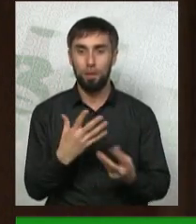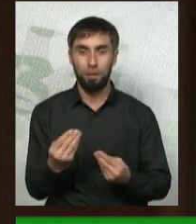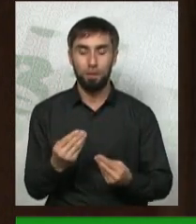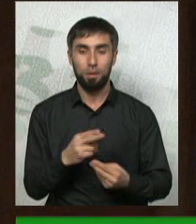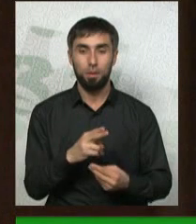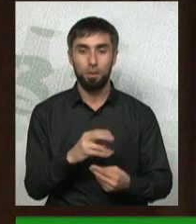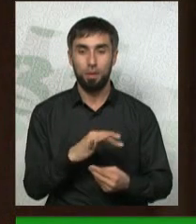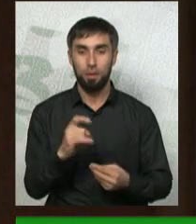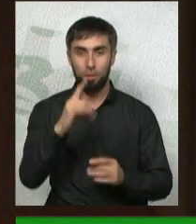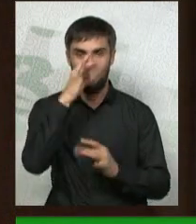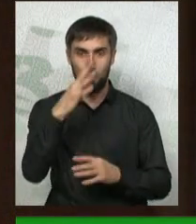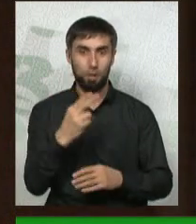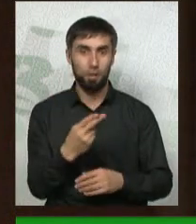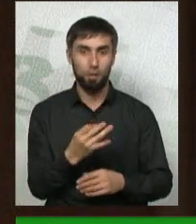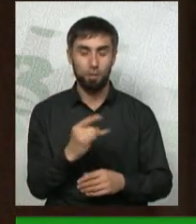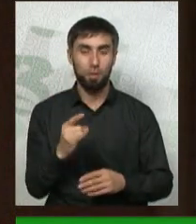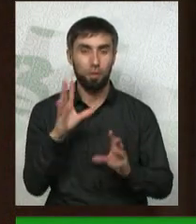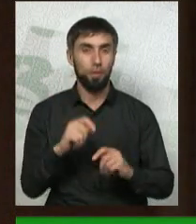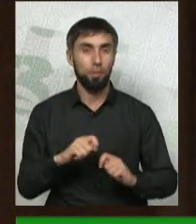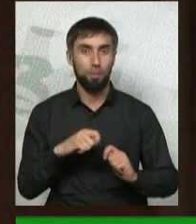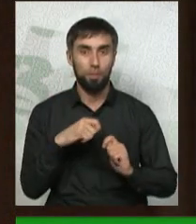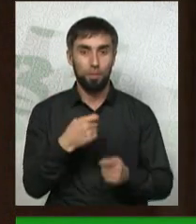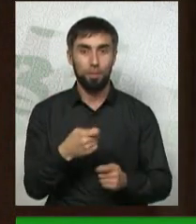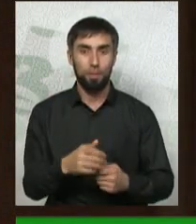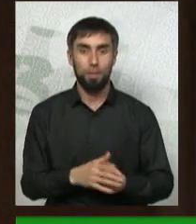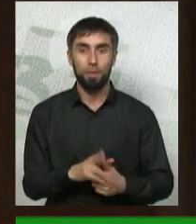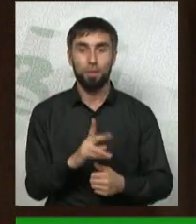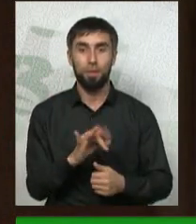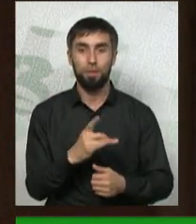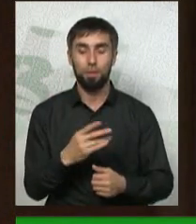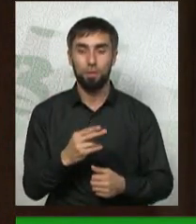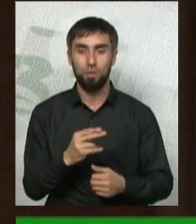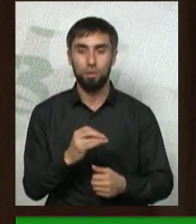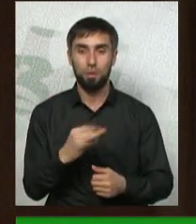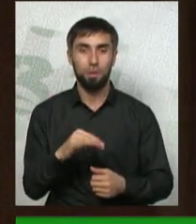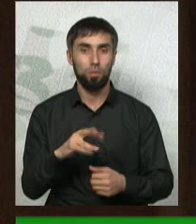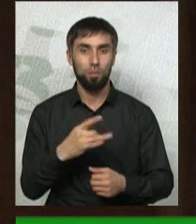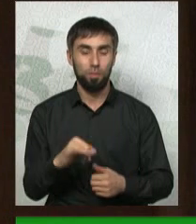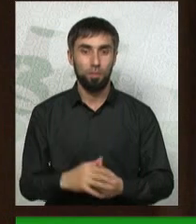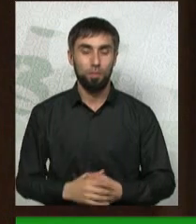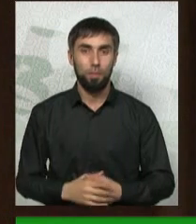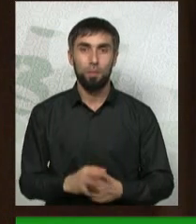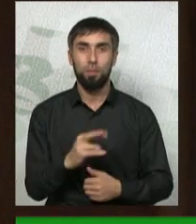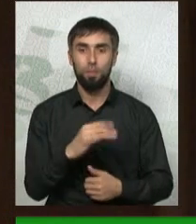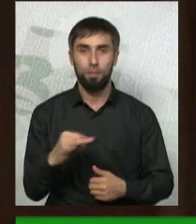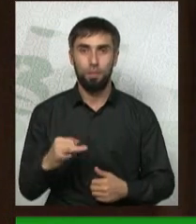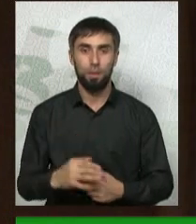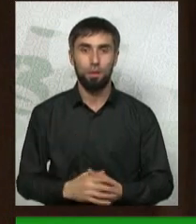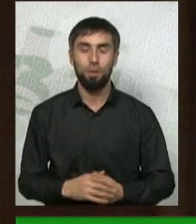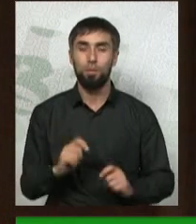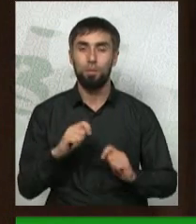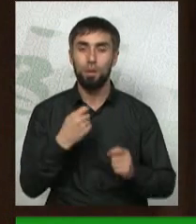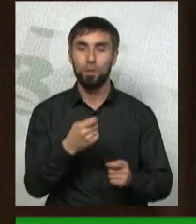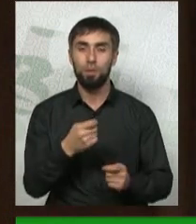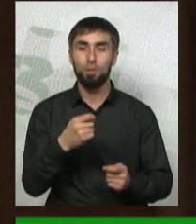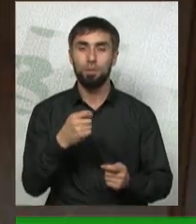данные культурные ценности все переданы краеведческому музею. Они переданы в